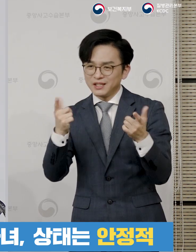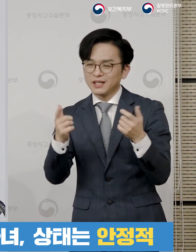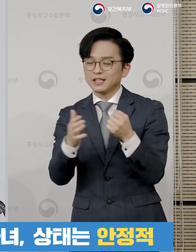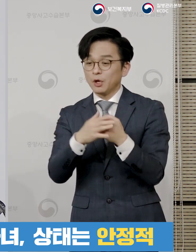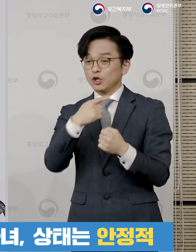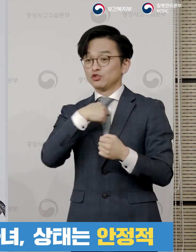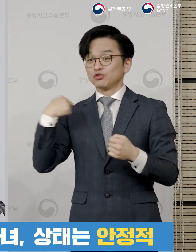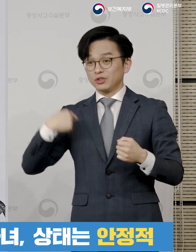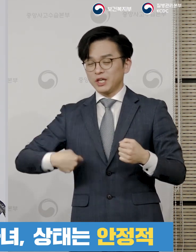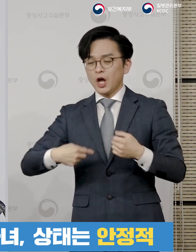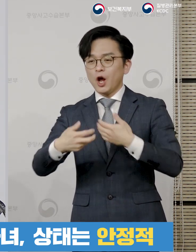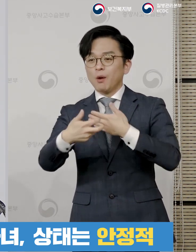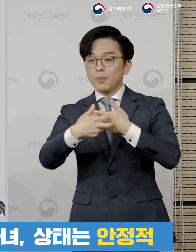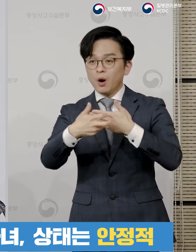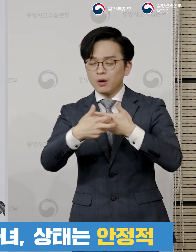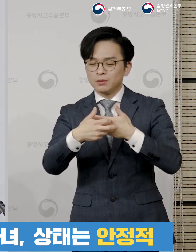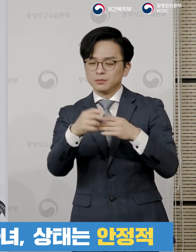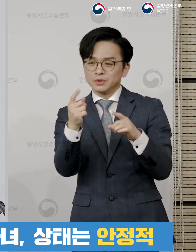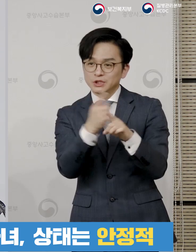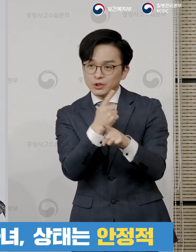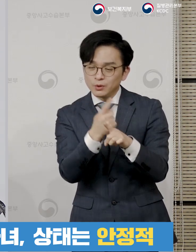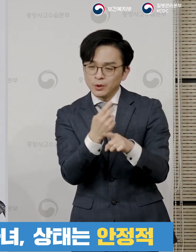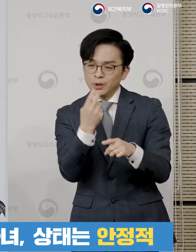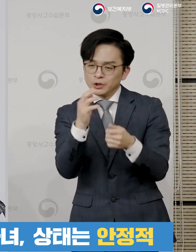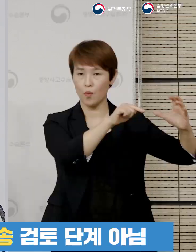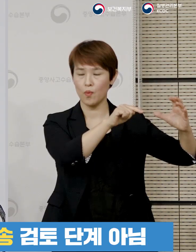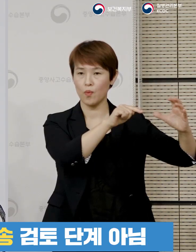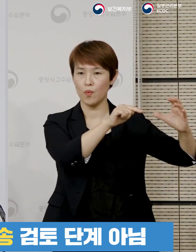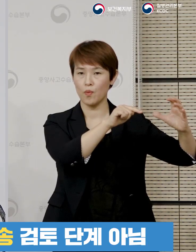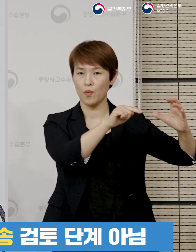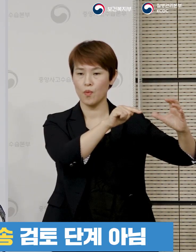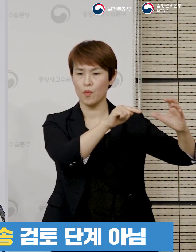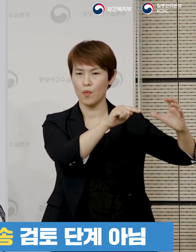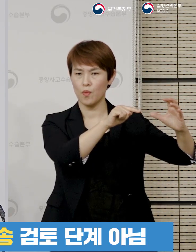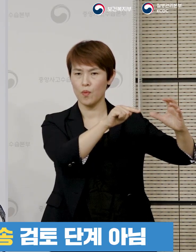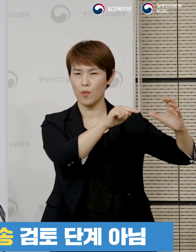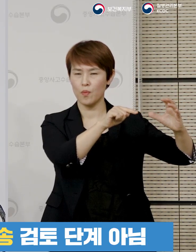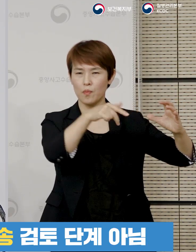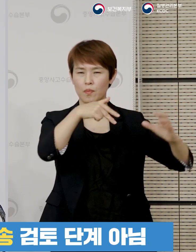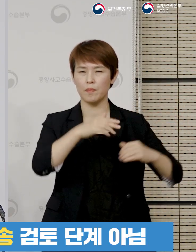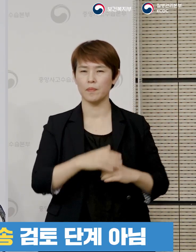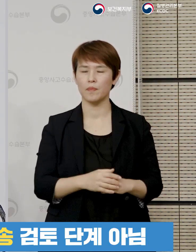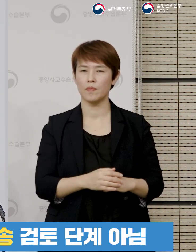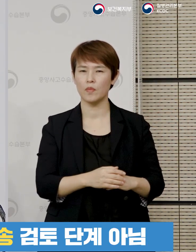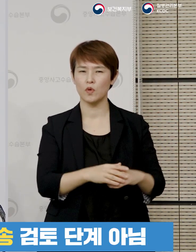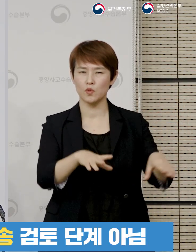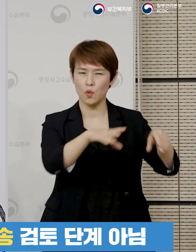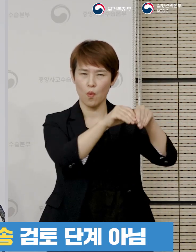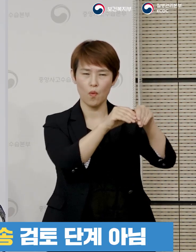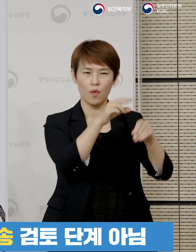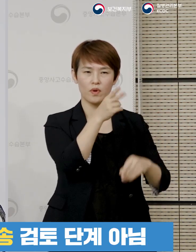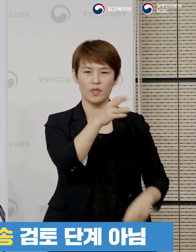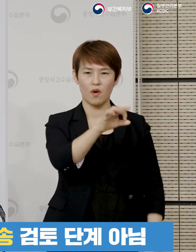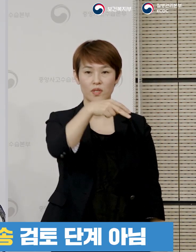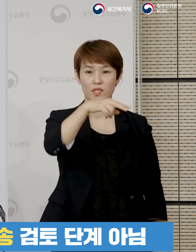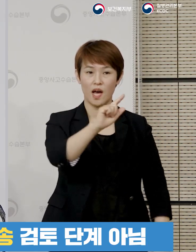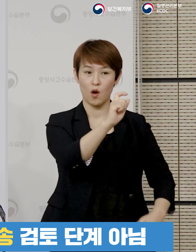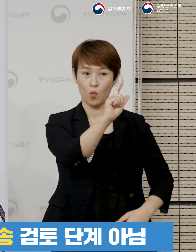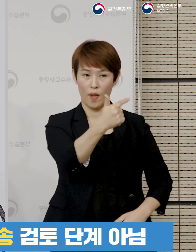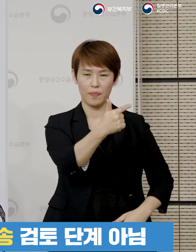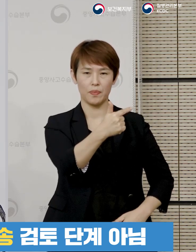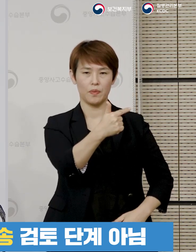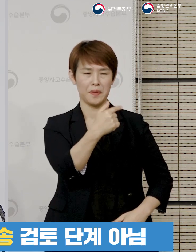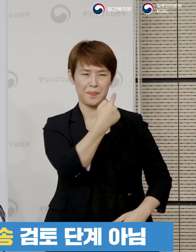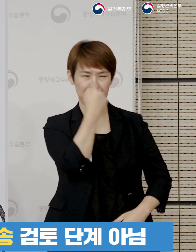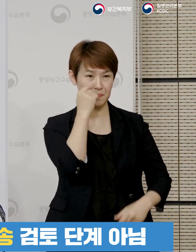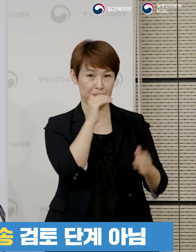의료 환경에서 의료 서비스를 받고 있습니다. 특히 우리 주 칭다오 총영사관을 통해서 아까